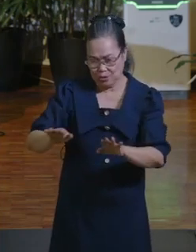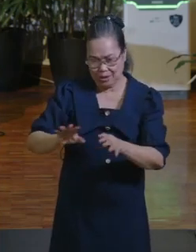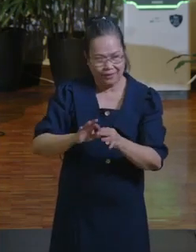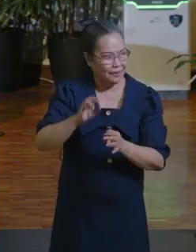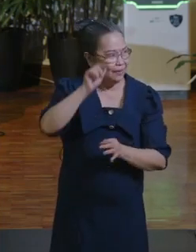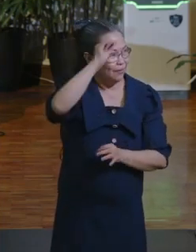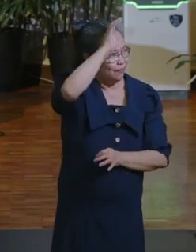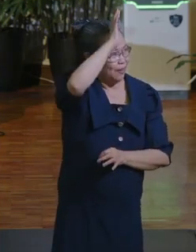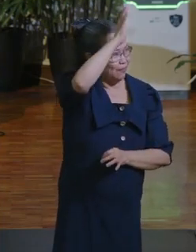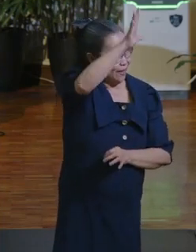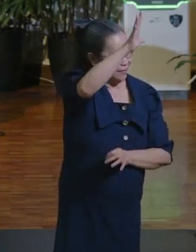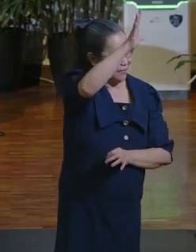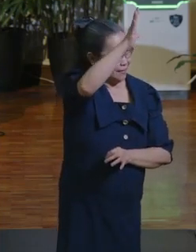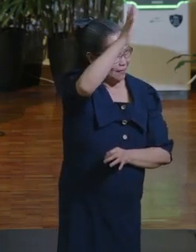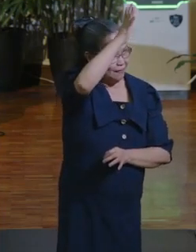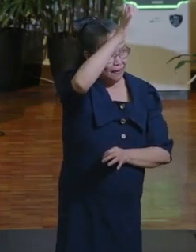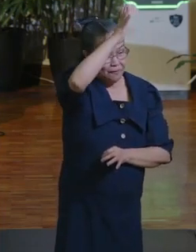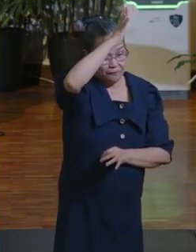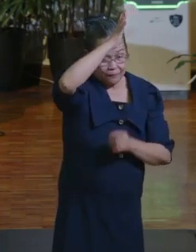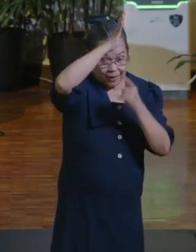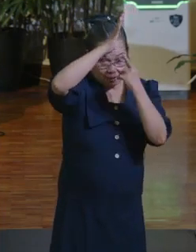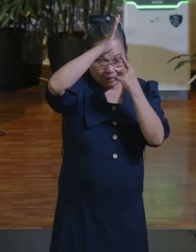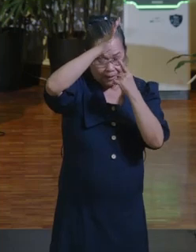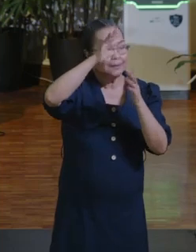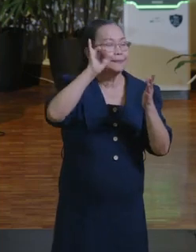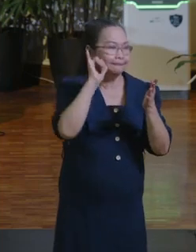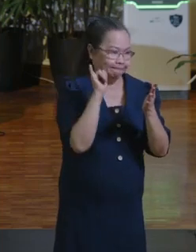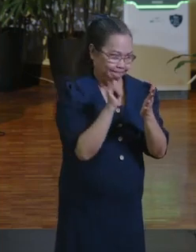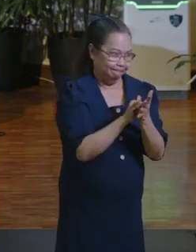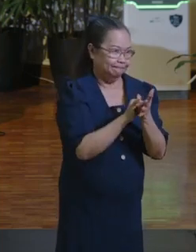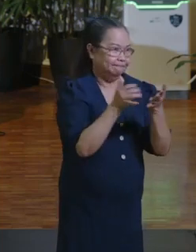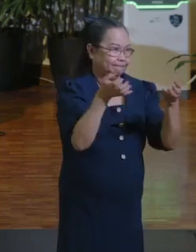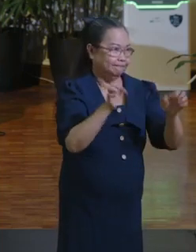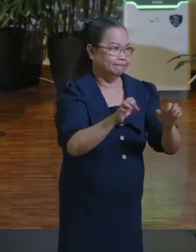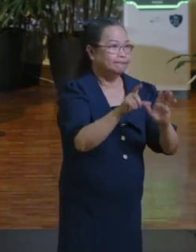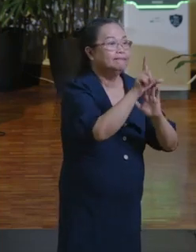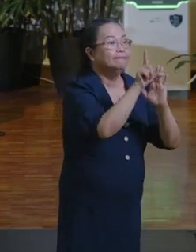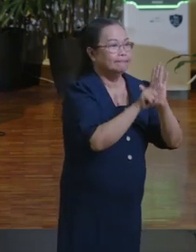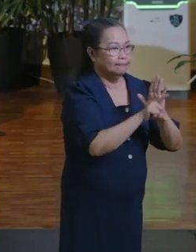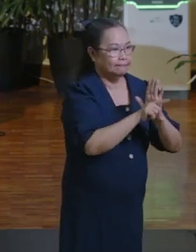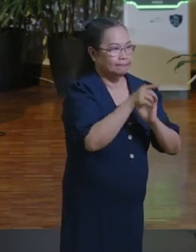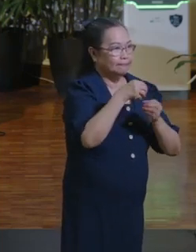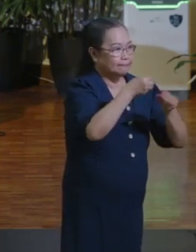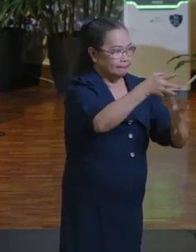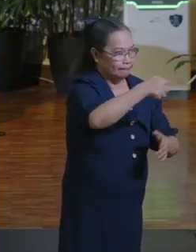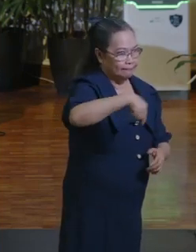ama. No? So, ganun ang epekto ng